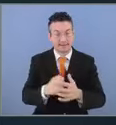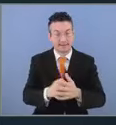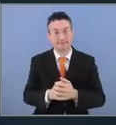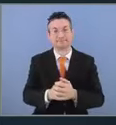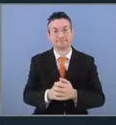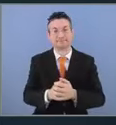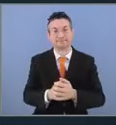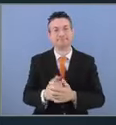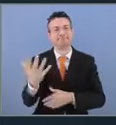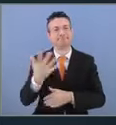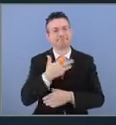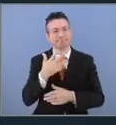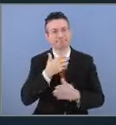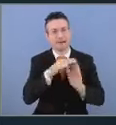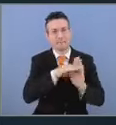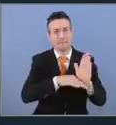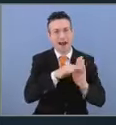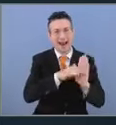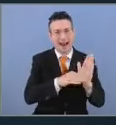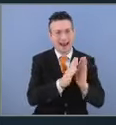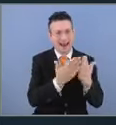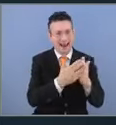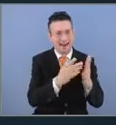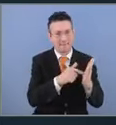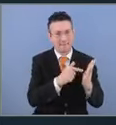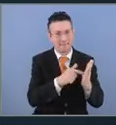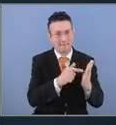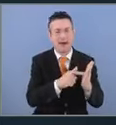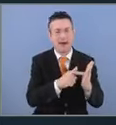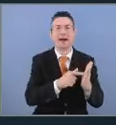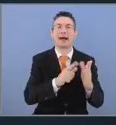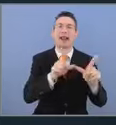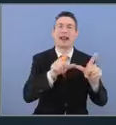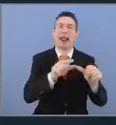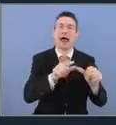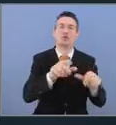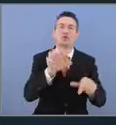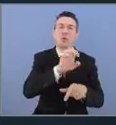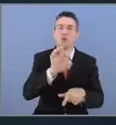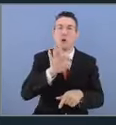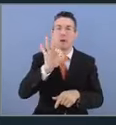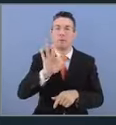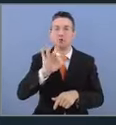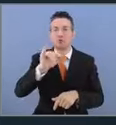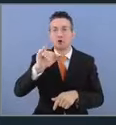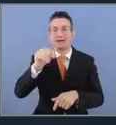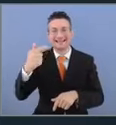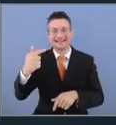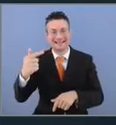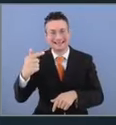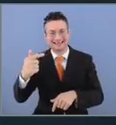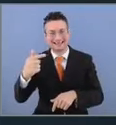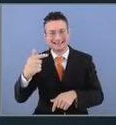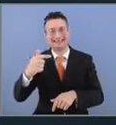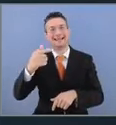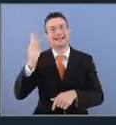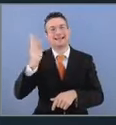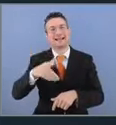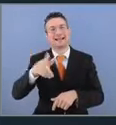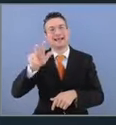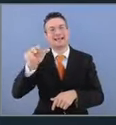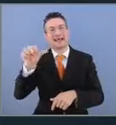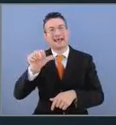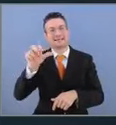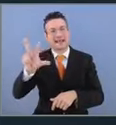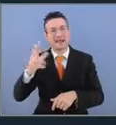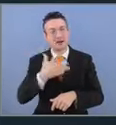sul portale lazioeuropa.it, poi potete visionare, prendere conoscenza di diversi